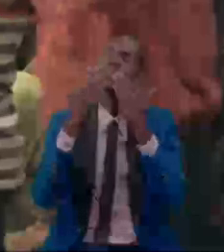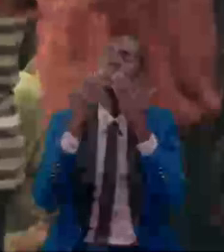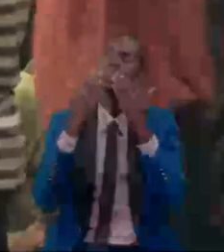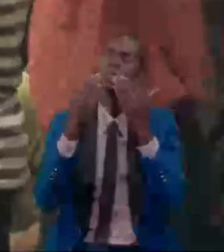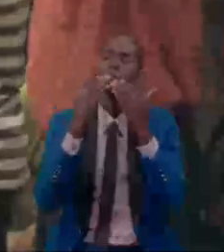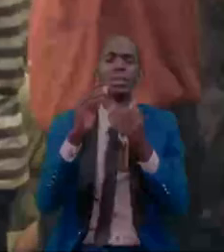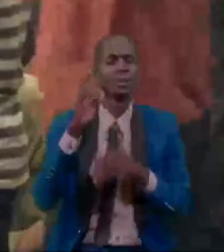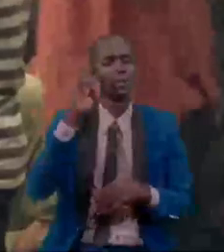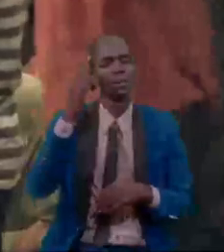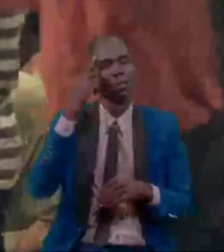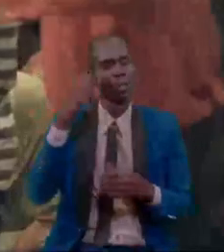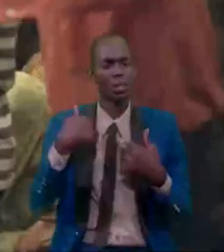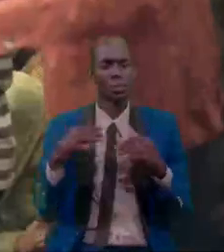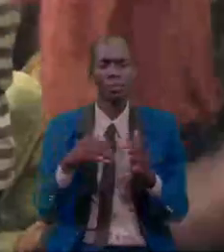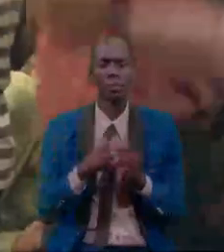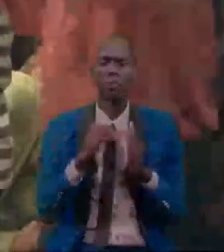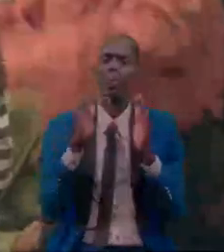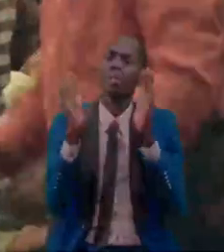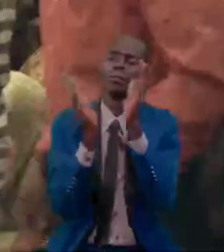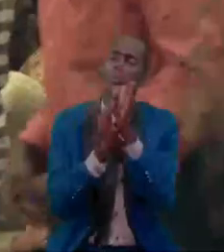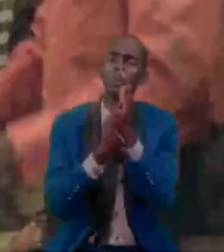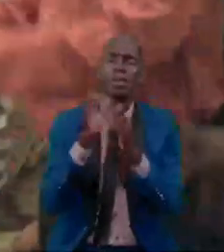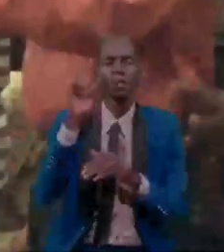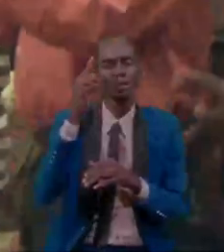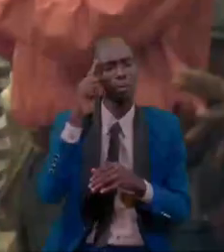Rendez-lui grâce. Louez-le.